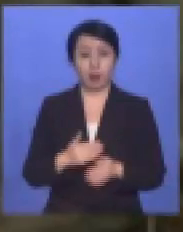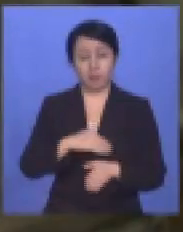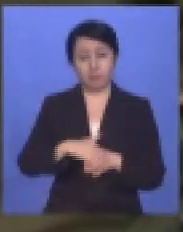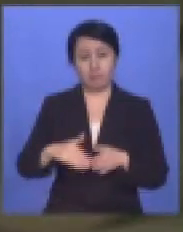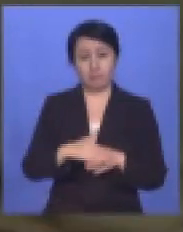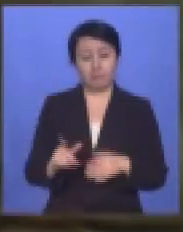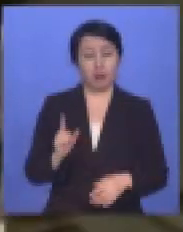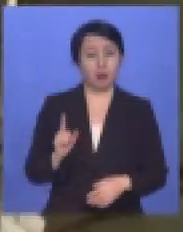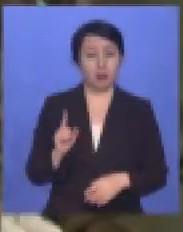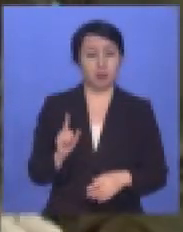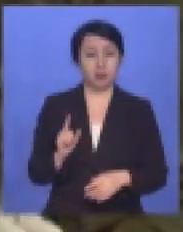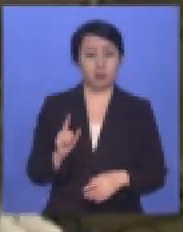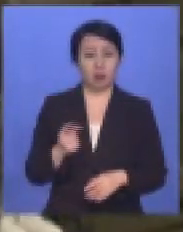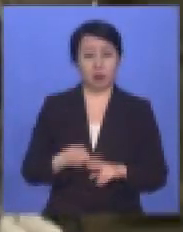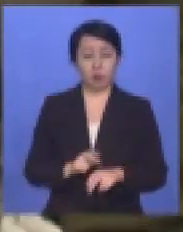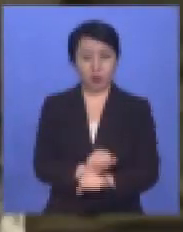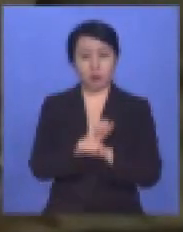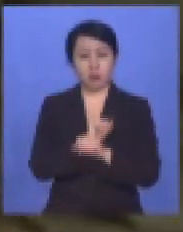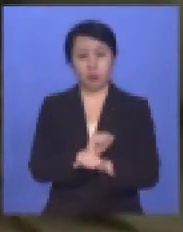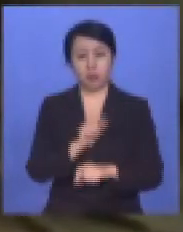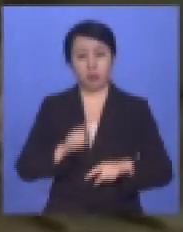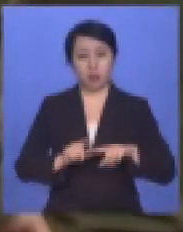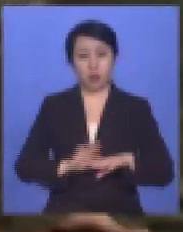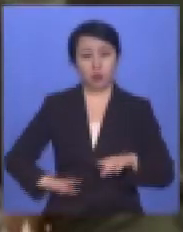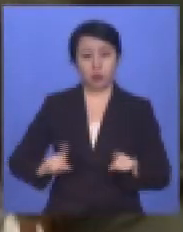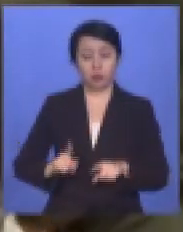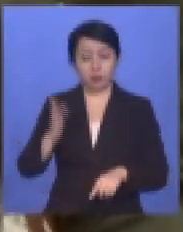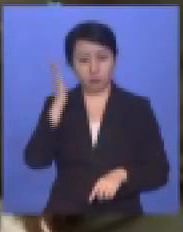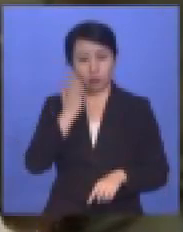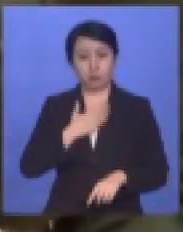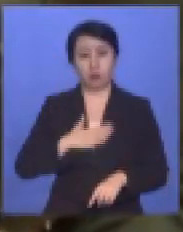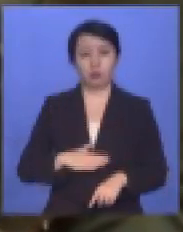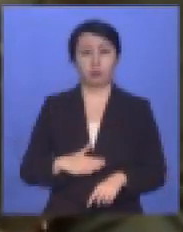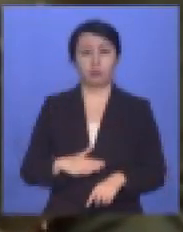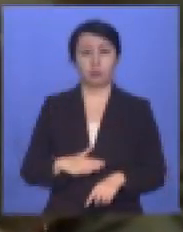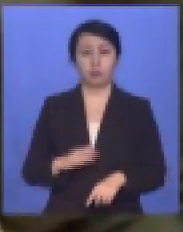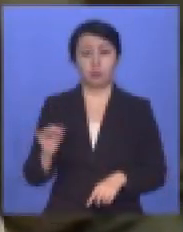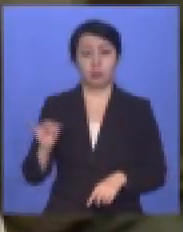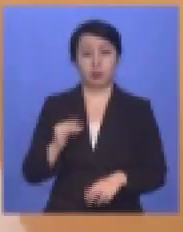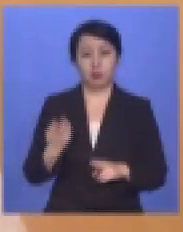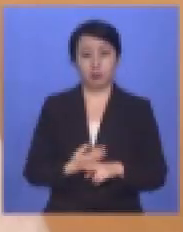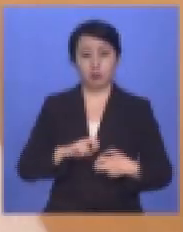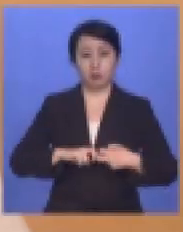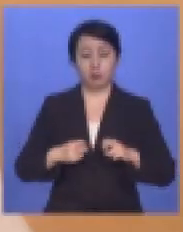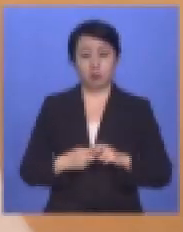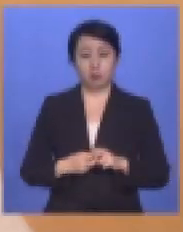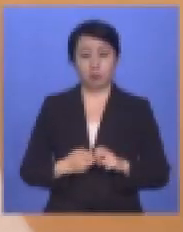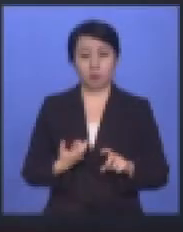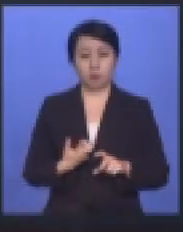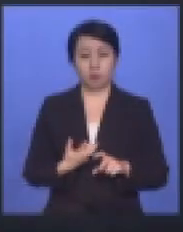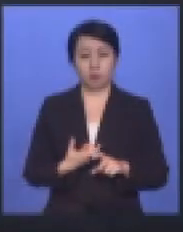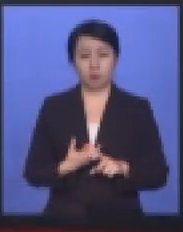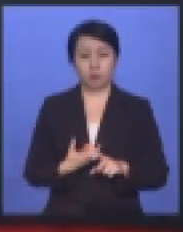пограничника, который защищает нашу родину, чтобы мы спали спокойно и без проблем. Здесь я в этом конкурсе